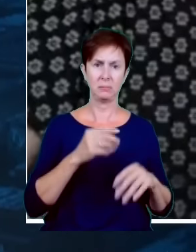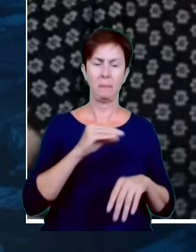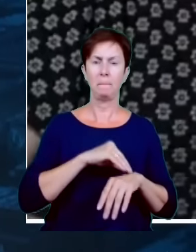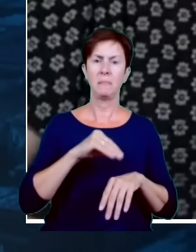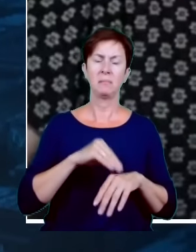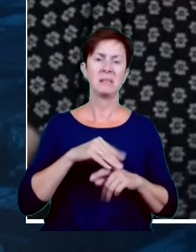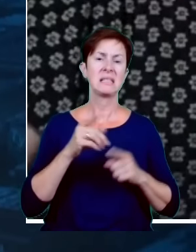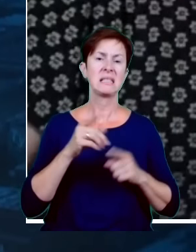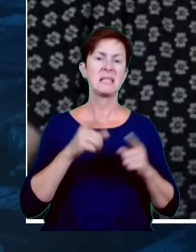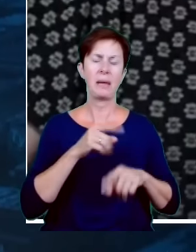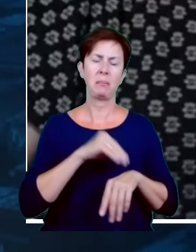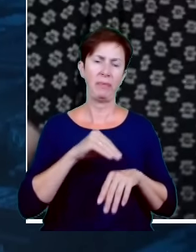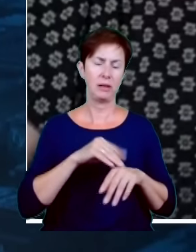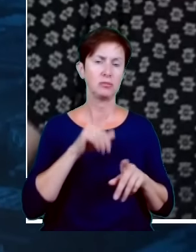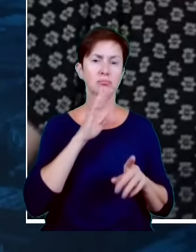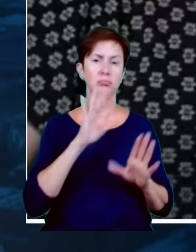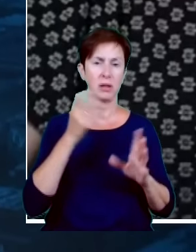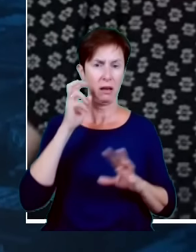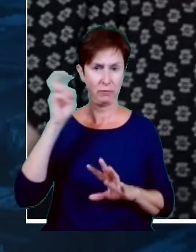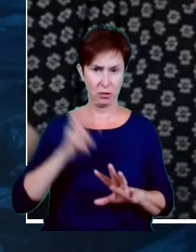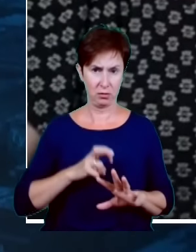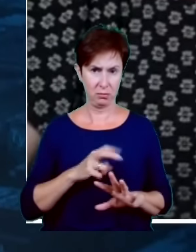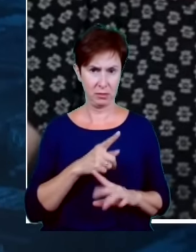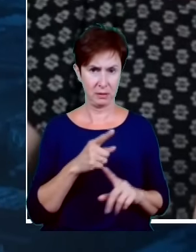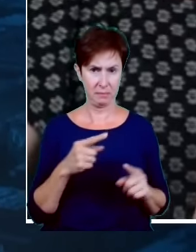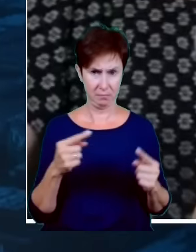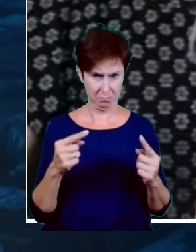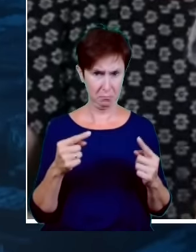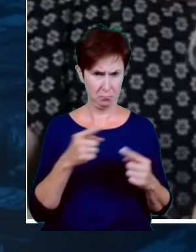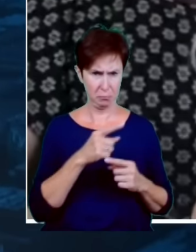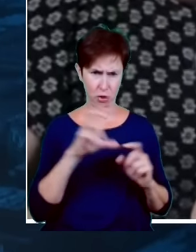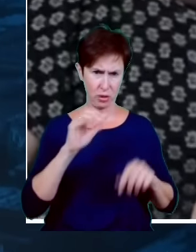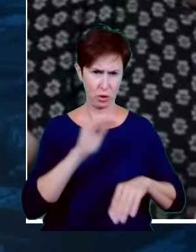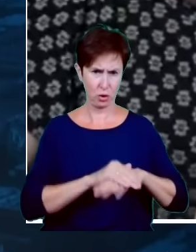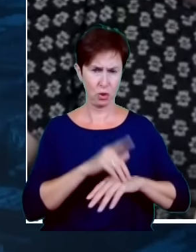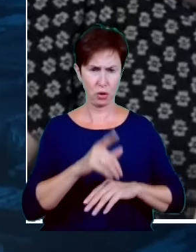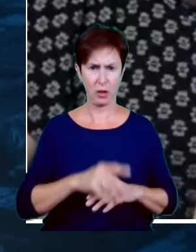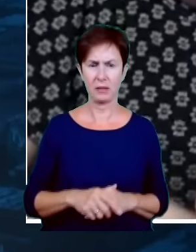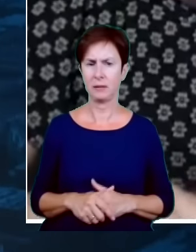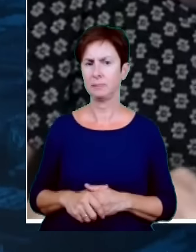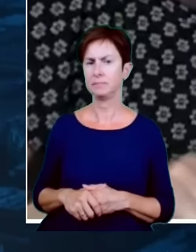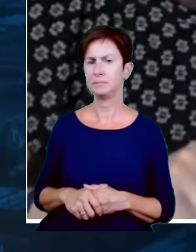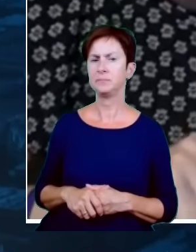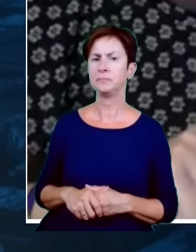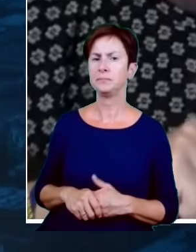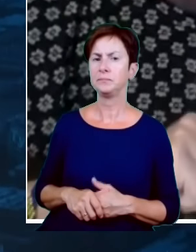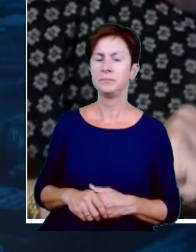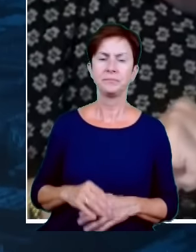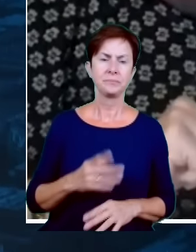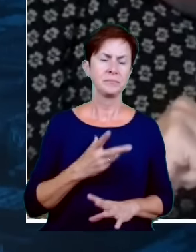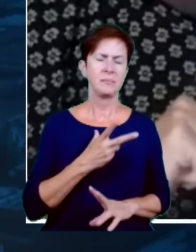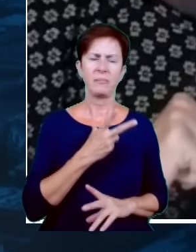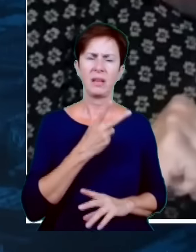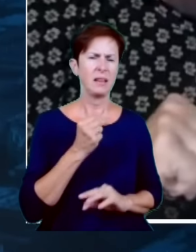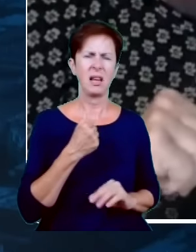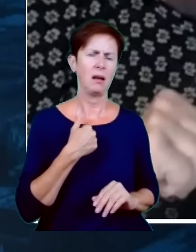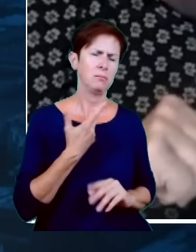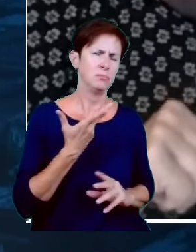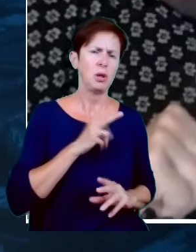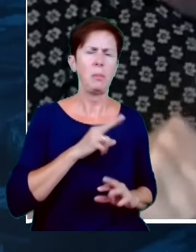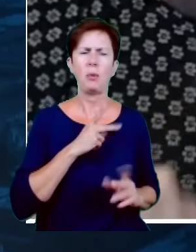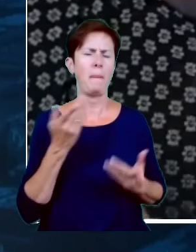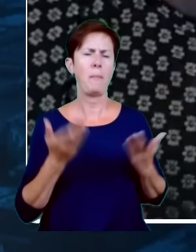porównywać do wyrwania zęba pani również odpowiada tego rodzaju terminu nie odpowiada mi ale znaczy może tak z tego co